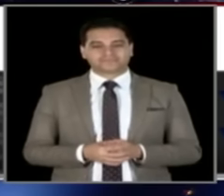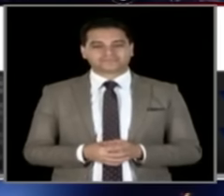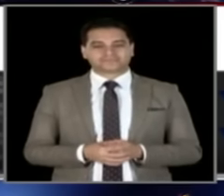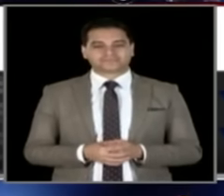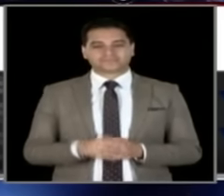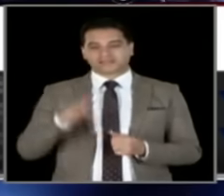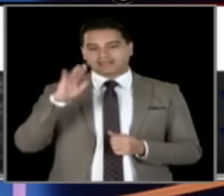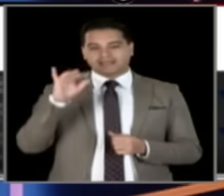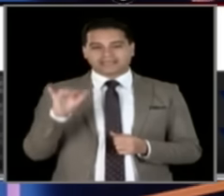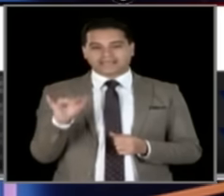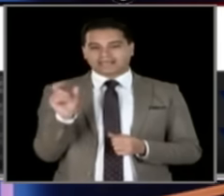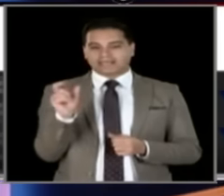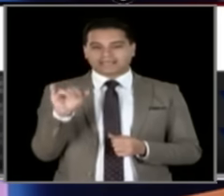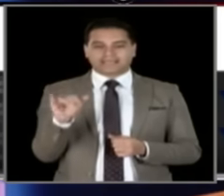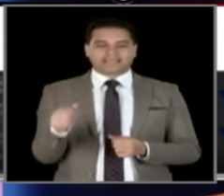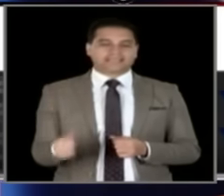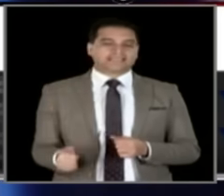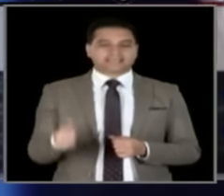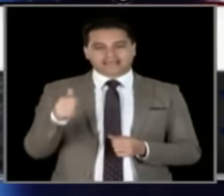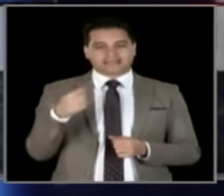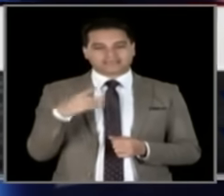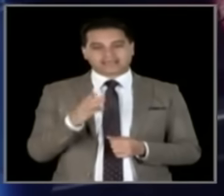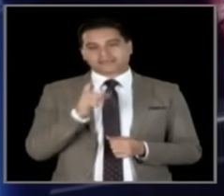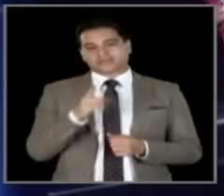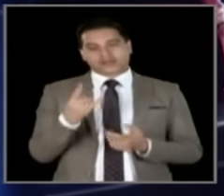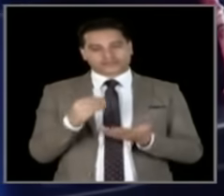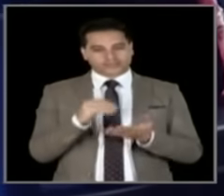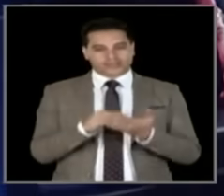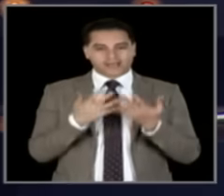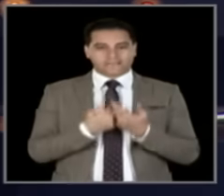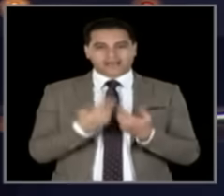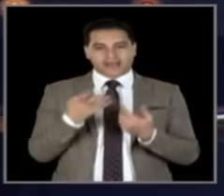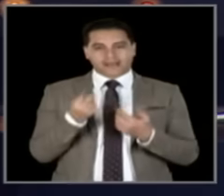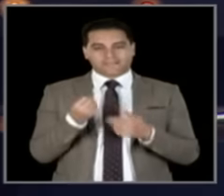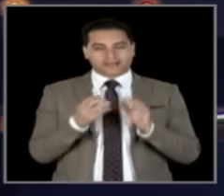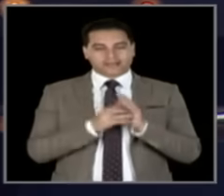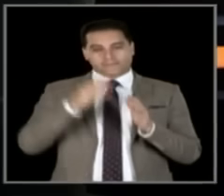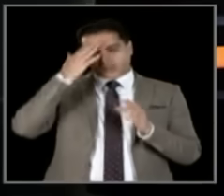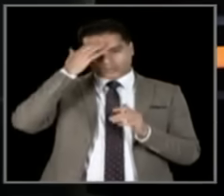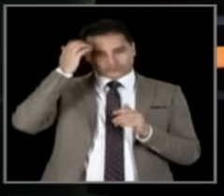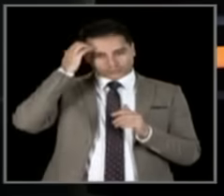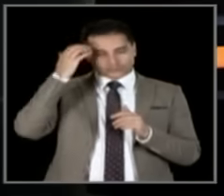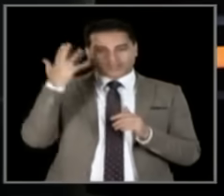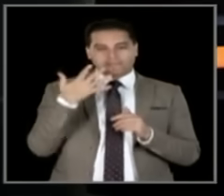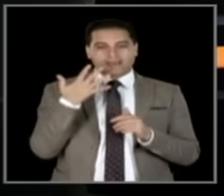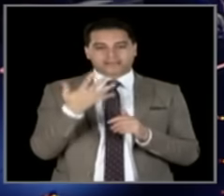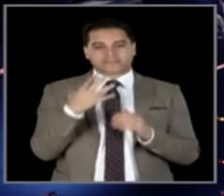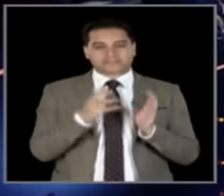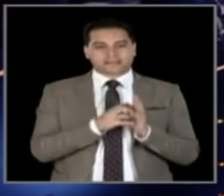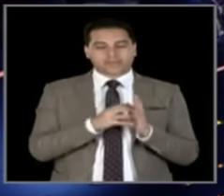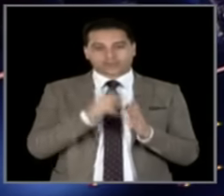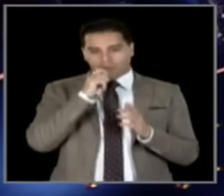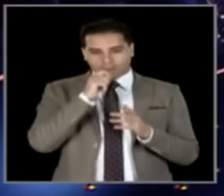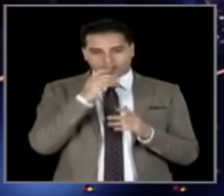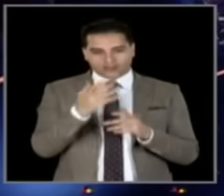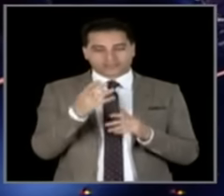كينيا. كينيا هي الإجابة الصحيحة. 10 نقاط. 40 جامعة أسيوط، 5 جامعة